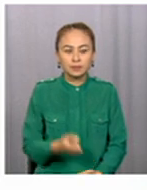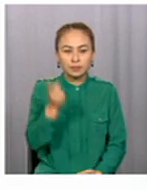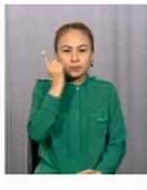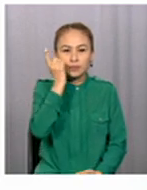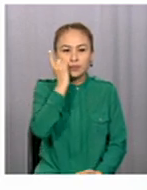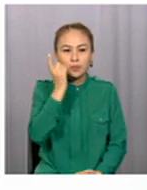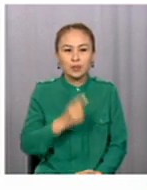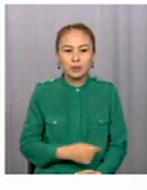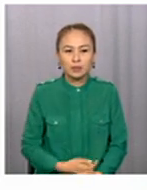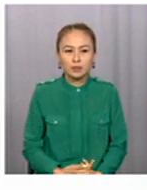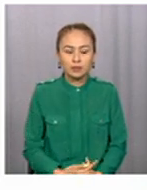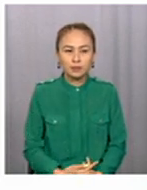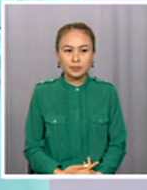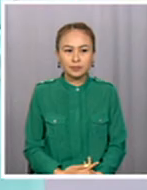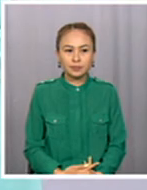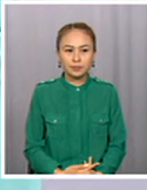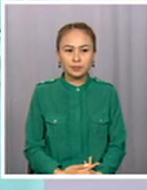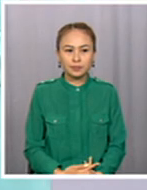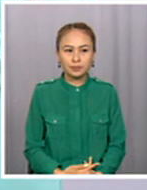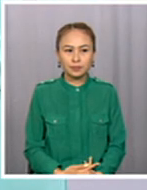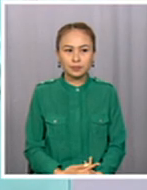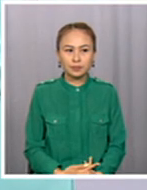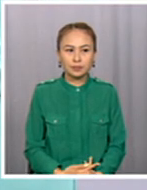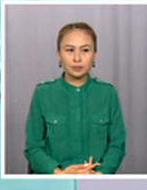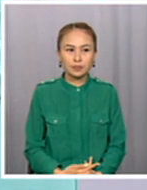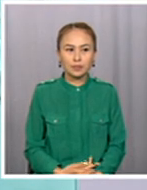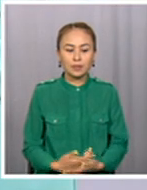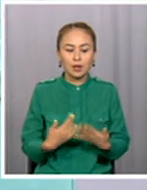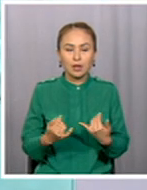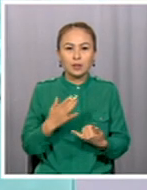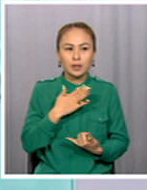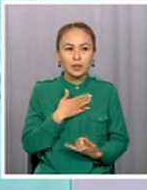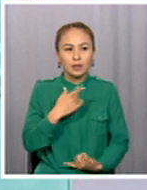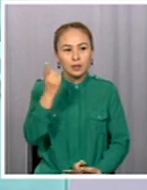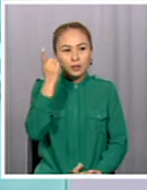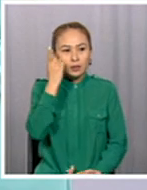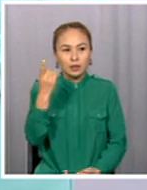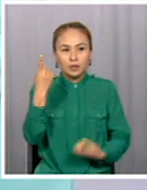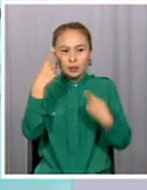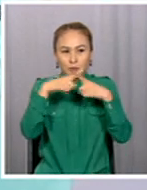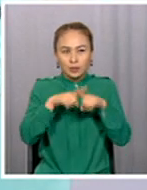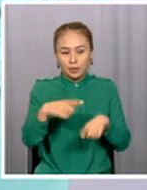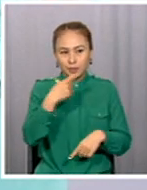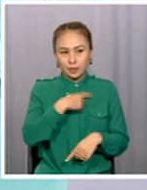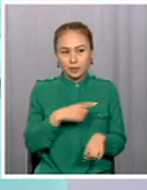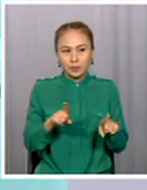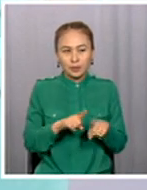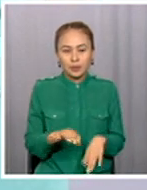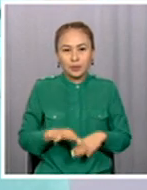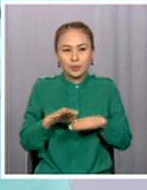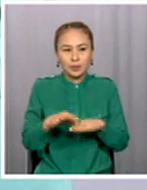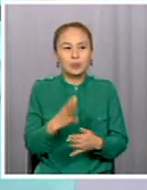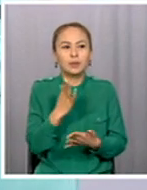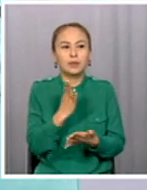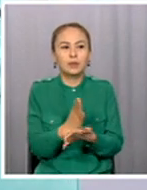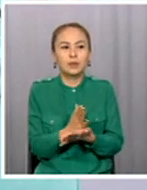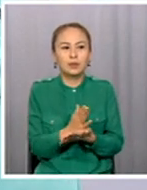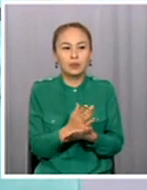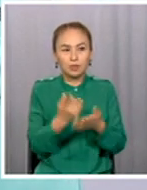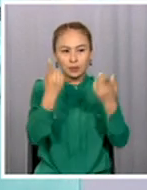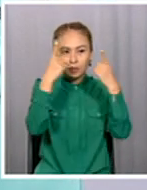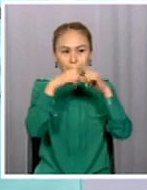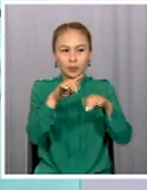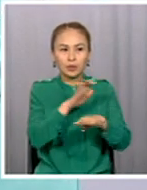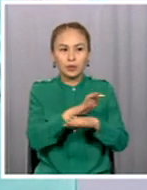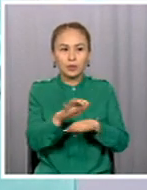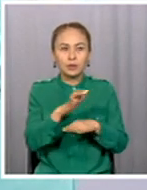бізде ұялы телефон. Қазір біз мобильді технологияларды өзімізде қолданып жүрміз.